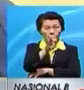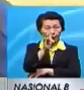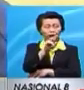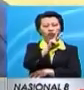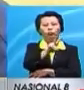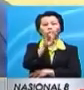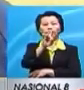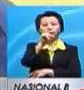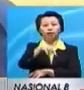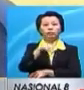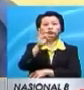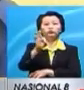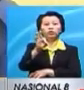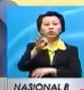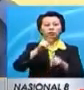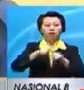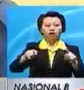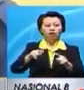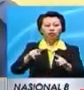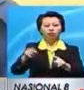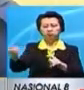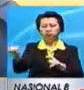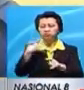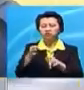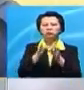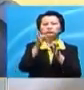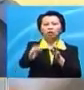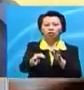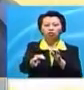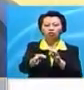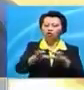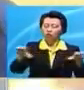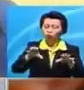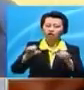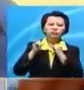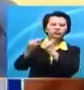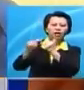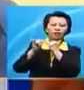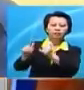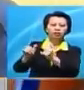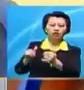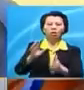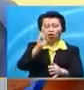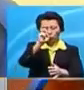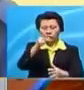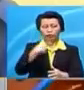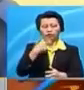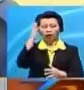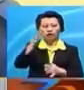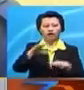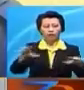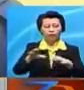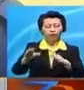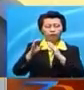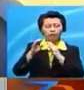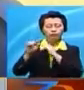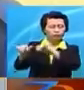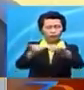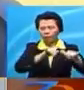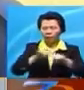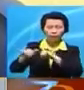28 hari bulan ni. Tapi saya telah minta tangguh supaya kita buat sekali jalan, sekaligus. Kita akan buat serentak, tak kira kawasan